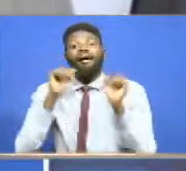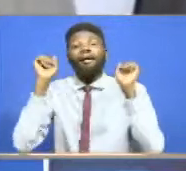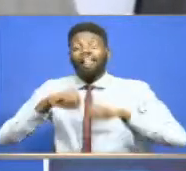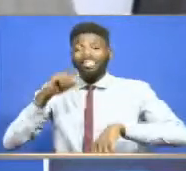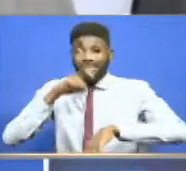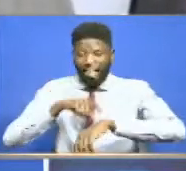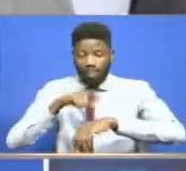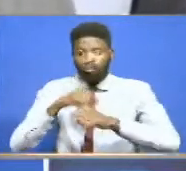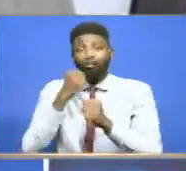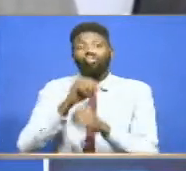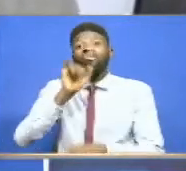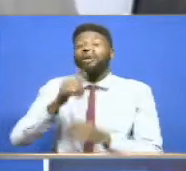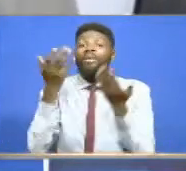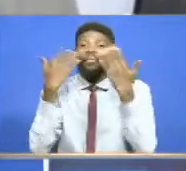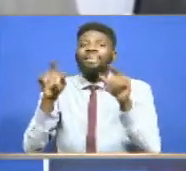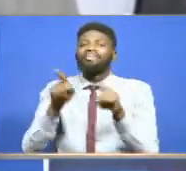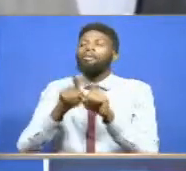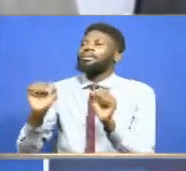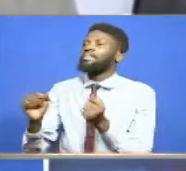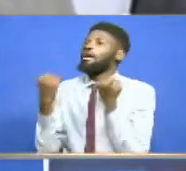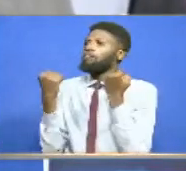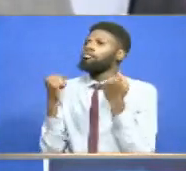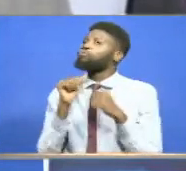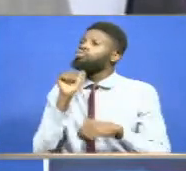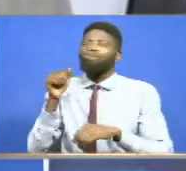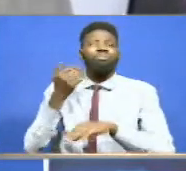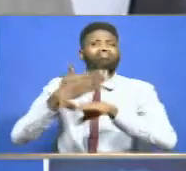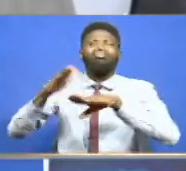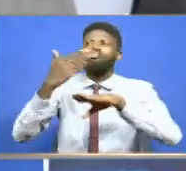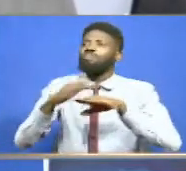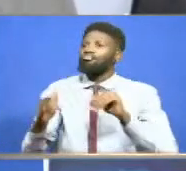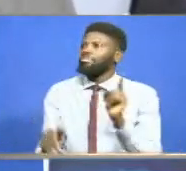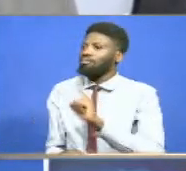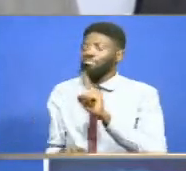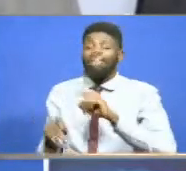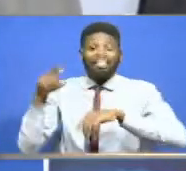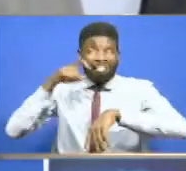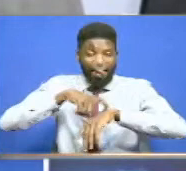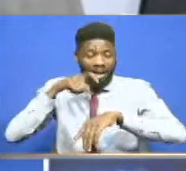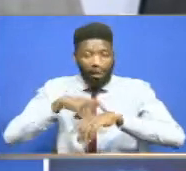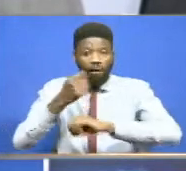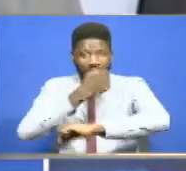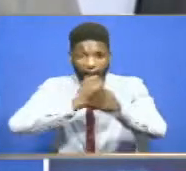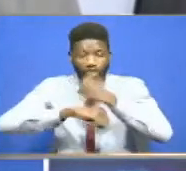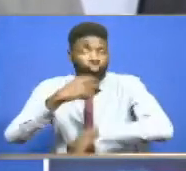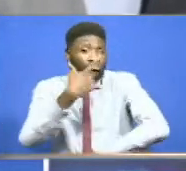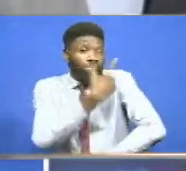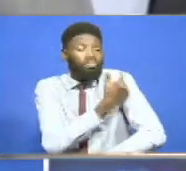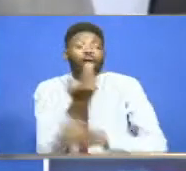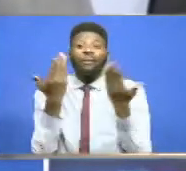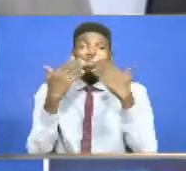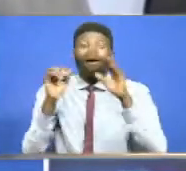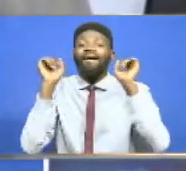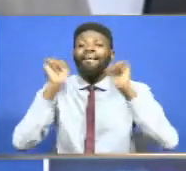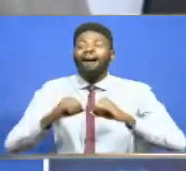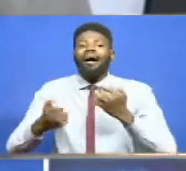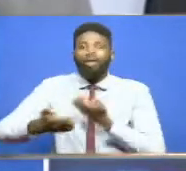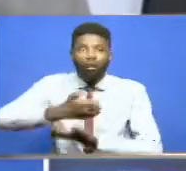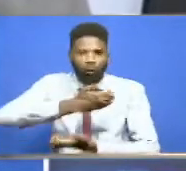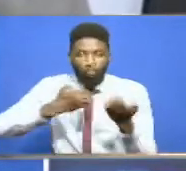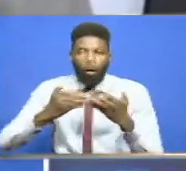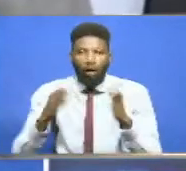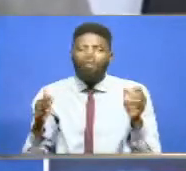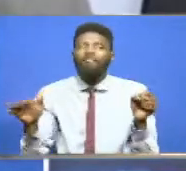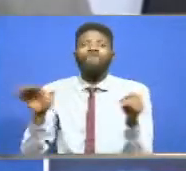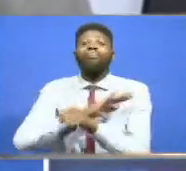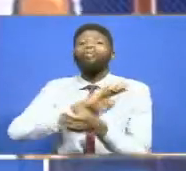it's actually a saving. It's not an expenditure. Because once we do that, we can now comfortably reopen the economy fully without